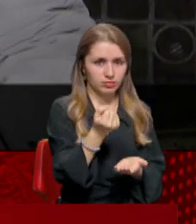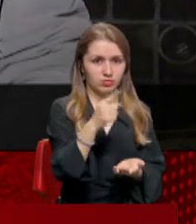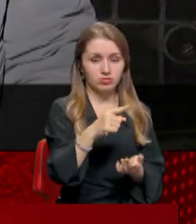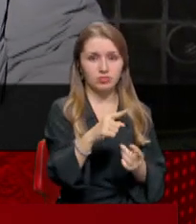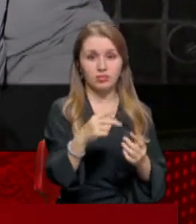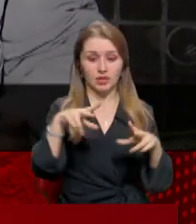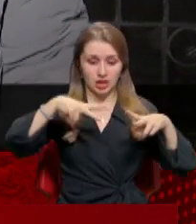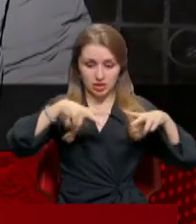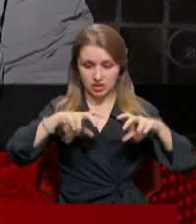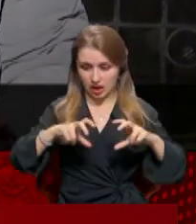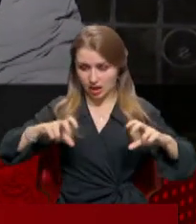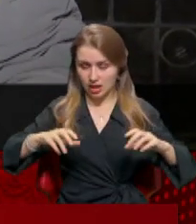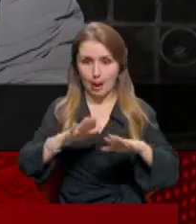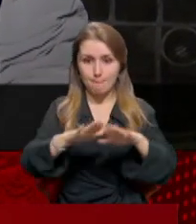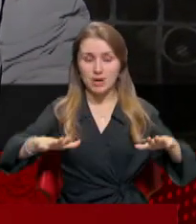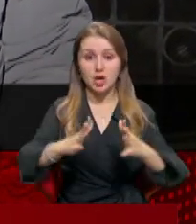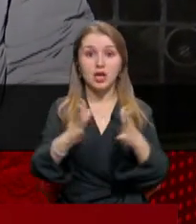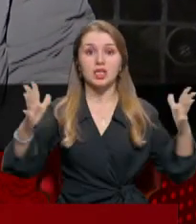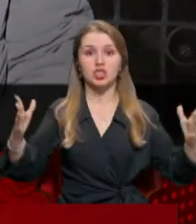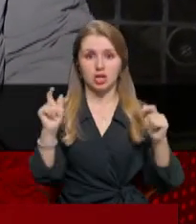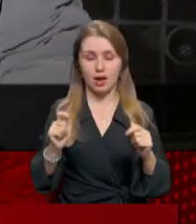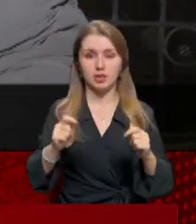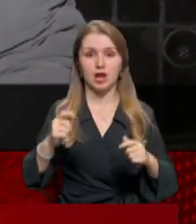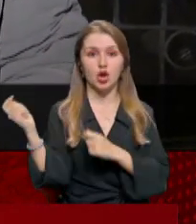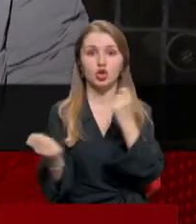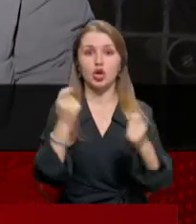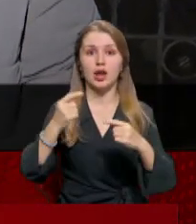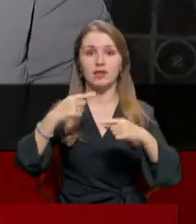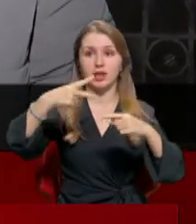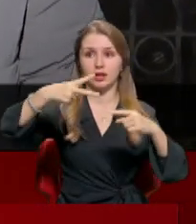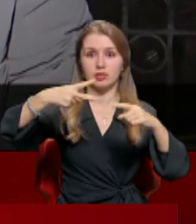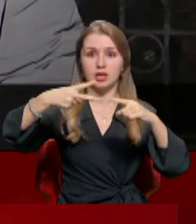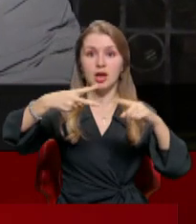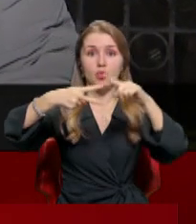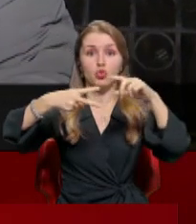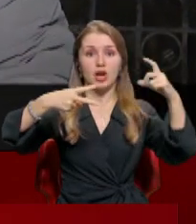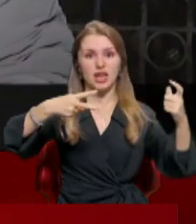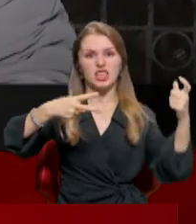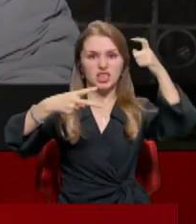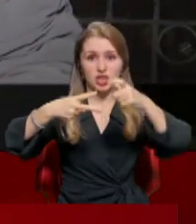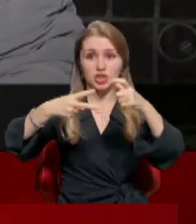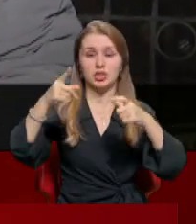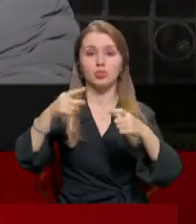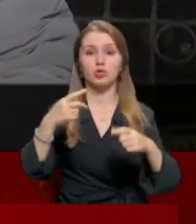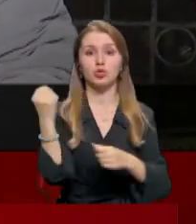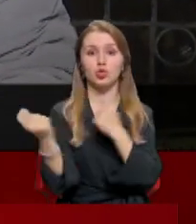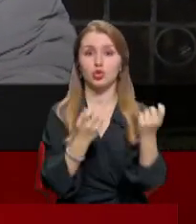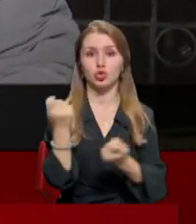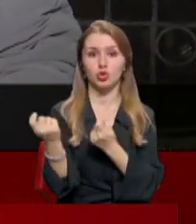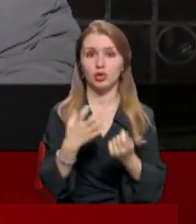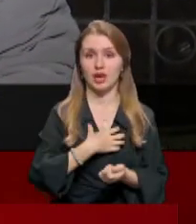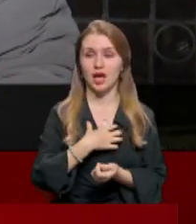kadar sandalyelerini, masalarını genişlettiler ve görevliyi üst kata taşımışlar. Bize böyle anlatıldı görevlinin kendisi